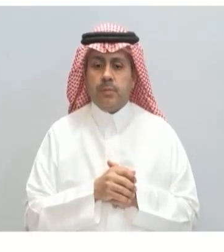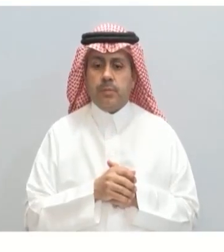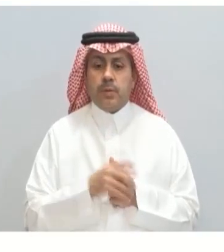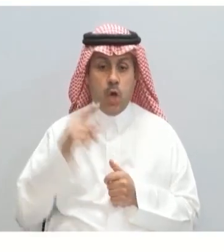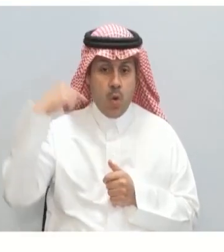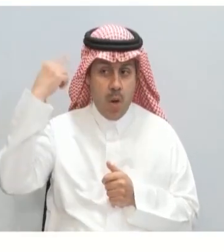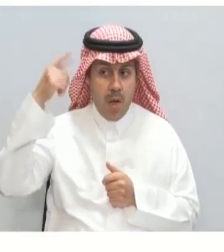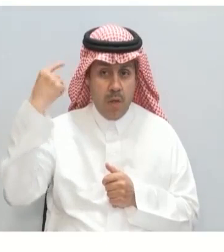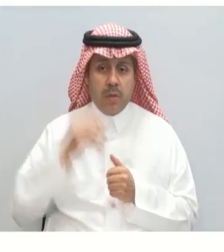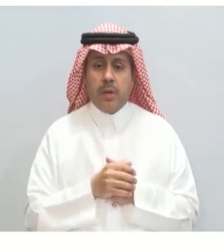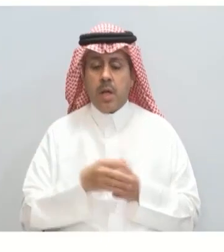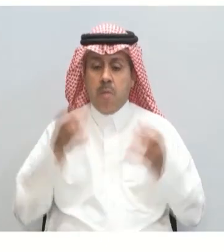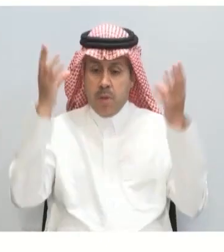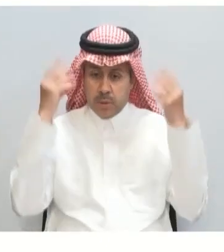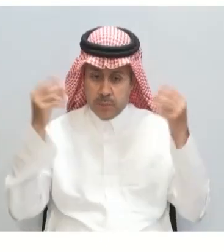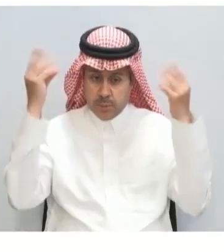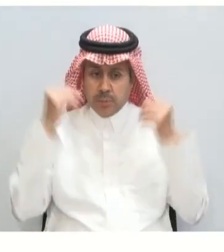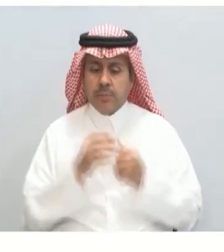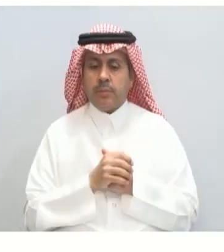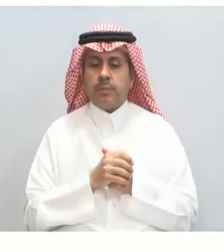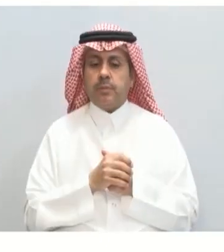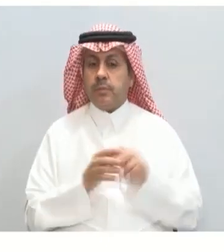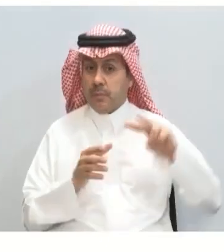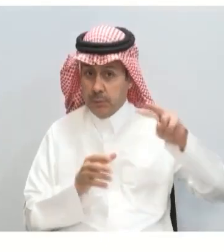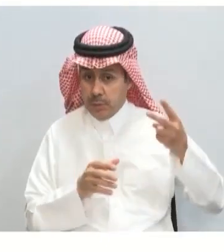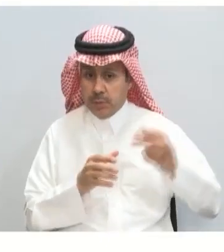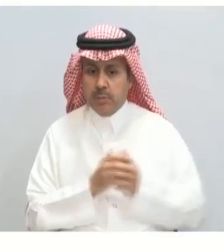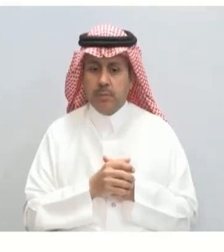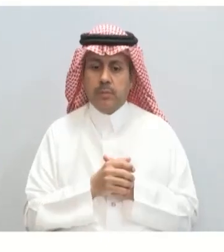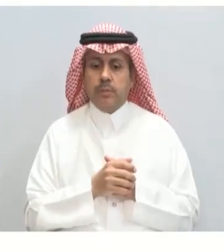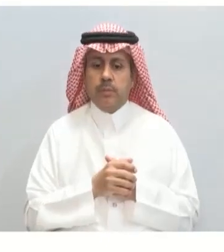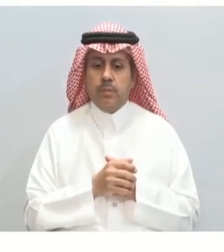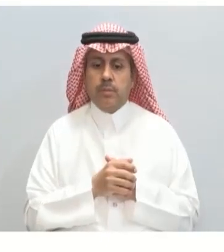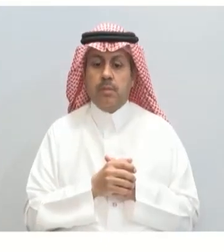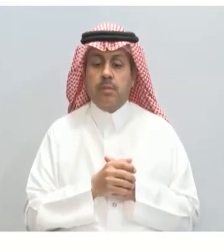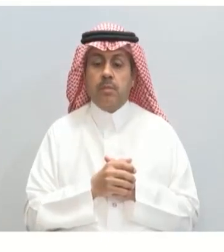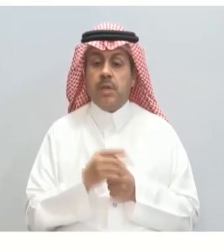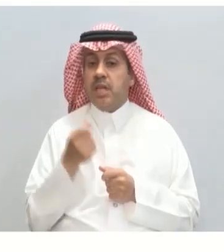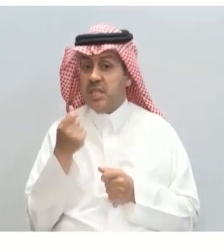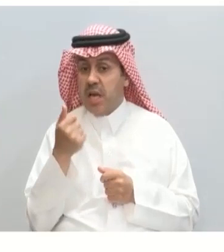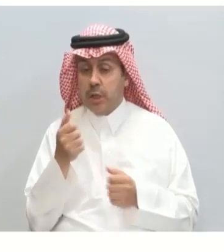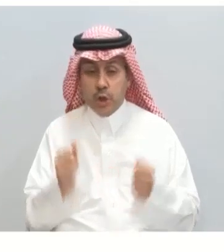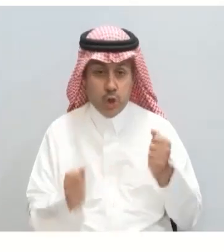نلاحظ هذه المعلومات التي تم تغييرها هي اسعار الشاحنات نلاحظ